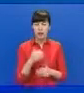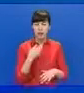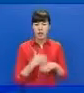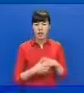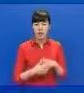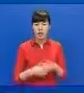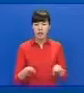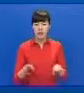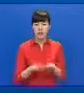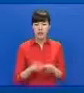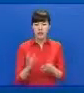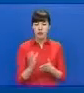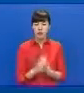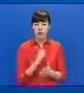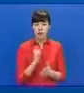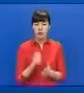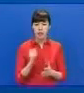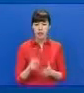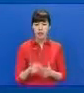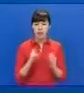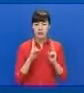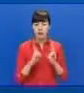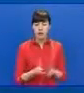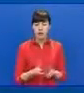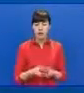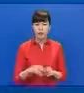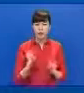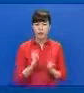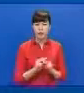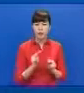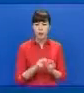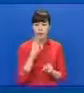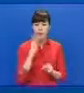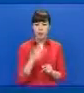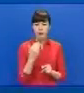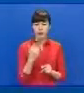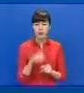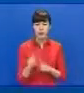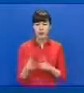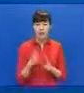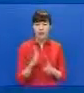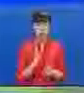лайықты деп табылған азамат кәсібилігіне, біліміне қарап сол азамат тағайындалады.